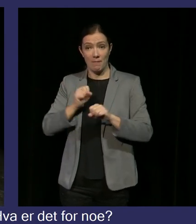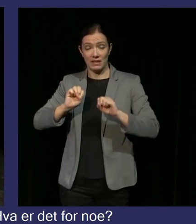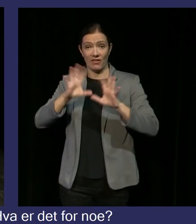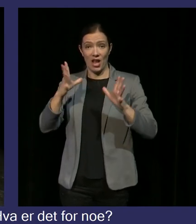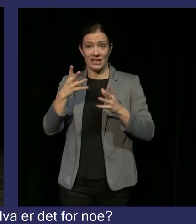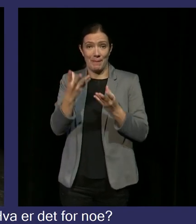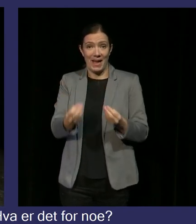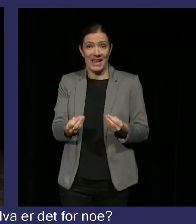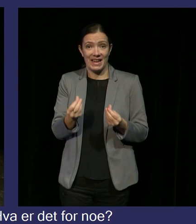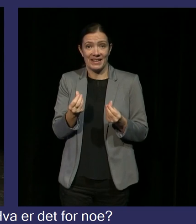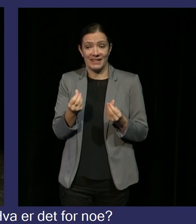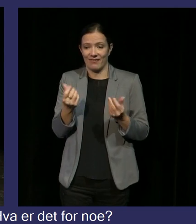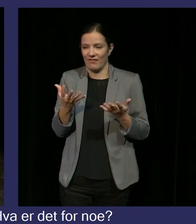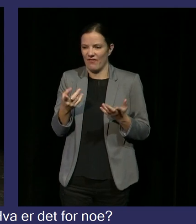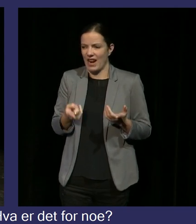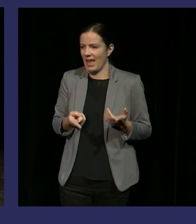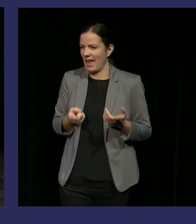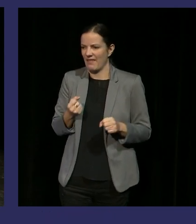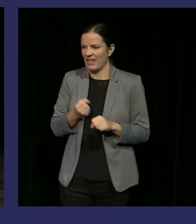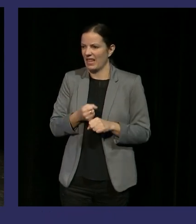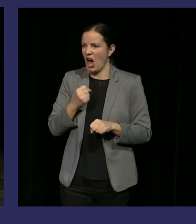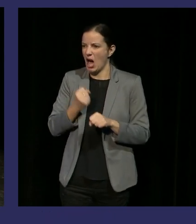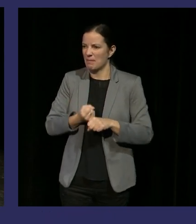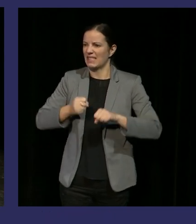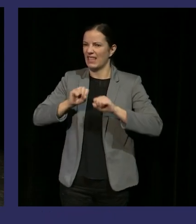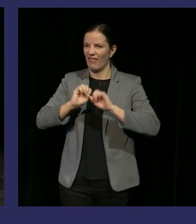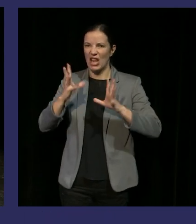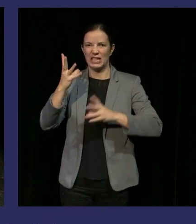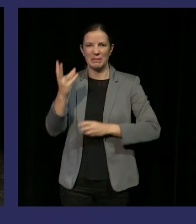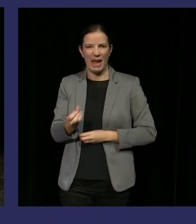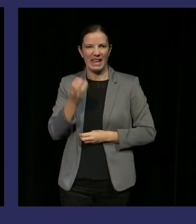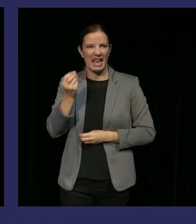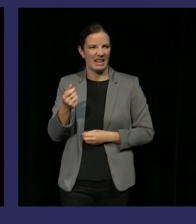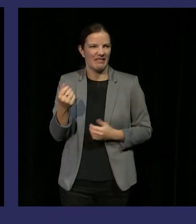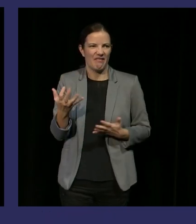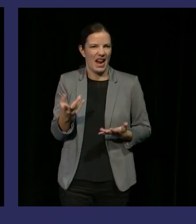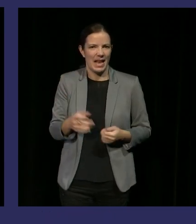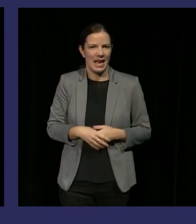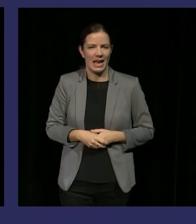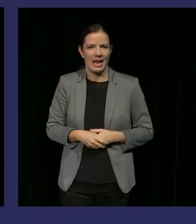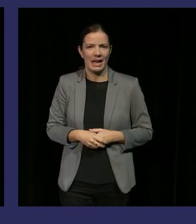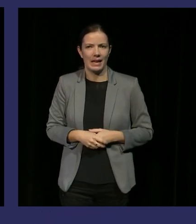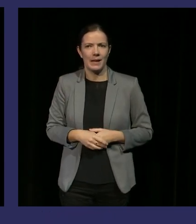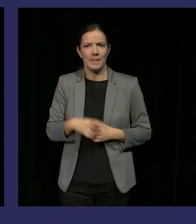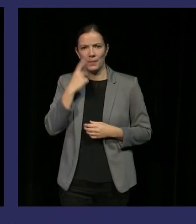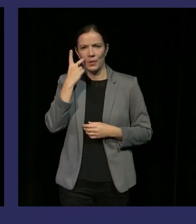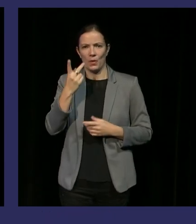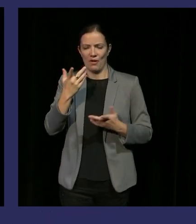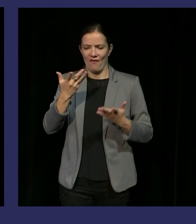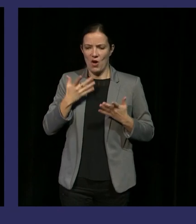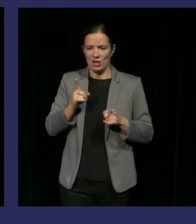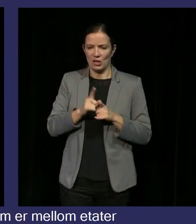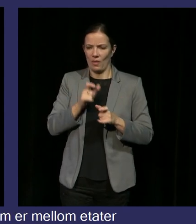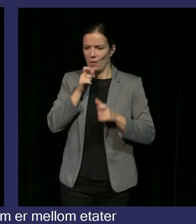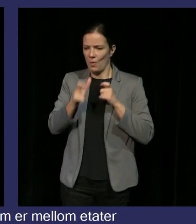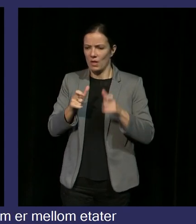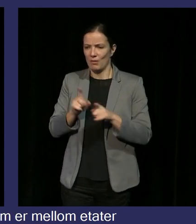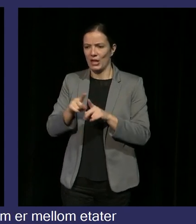NAV. Hva det for noe? Det jo helt kaudeversk. Og det også, når du får sånne type innganger, da, så sliter